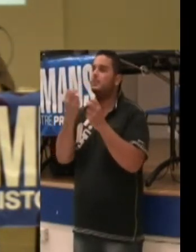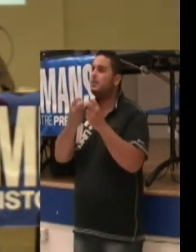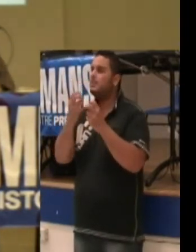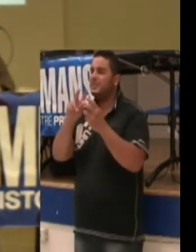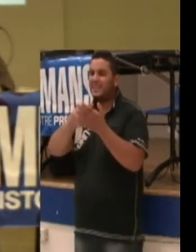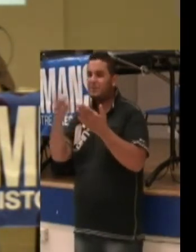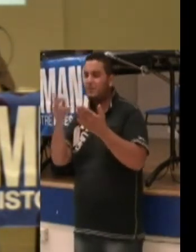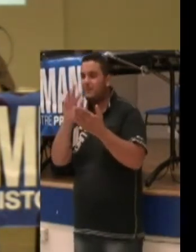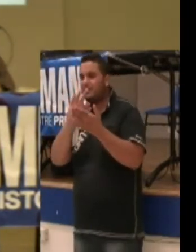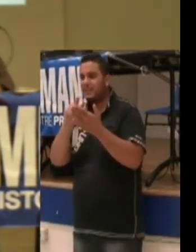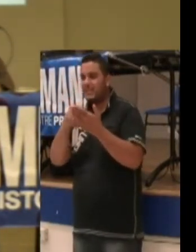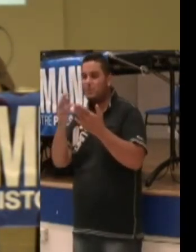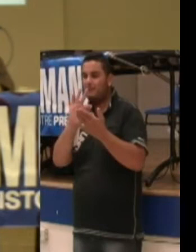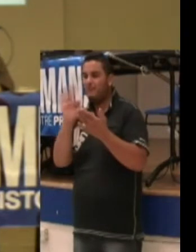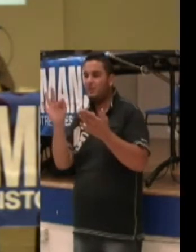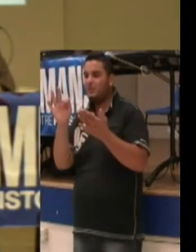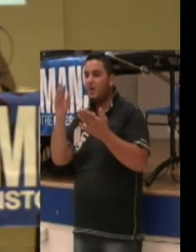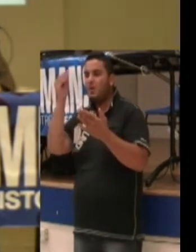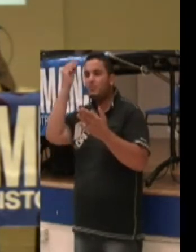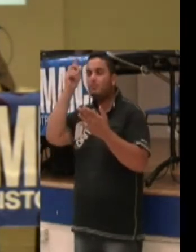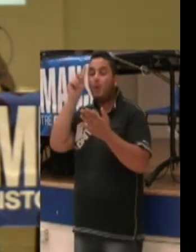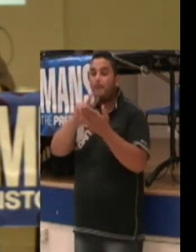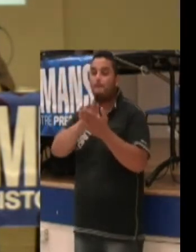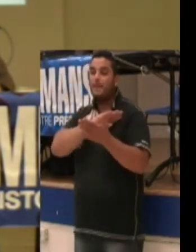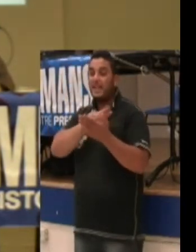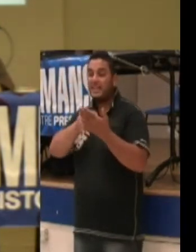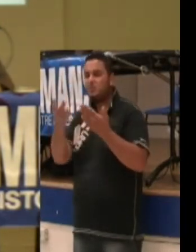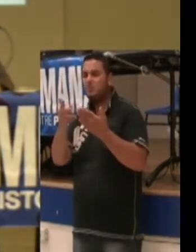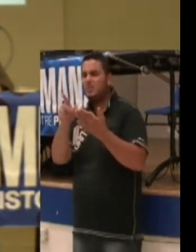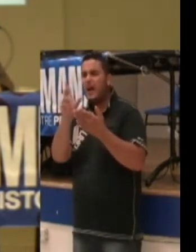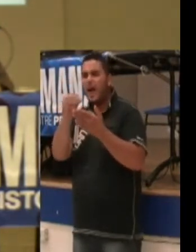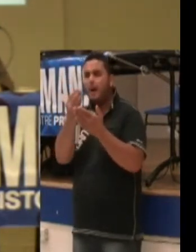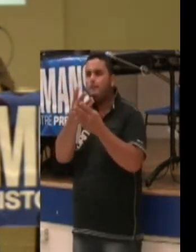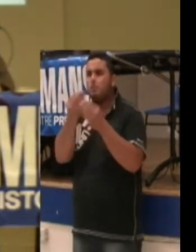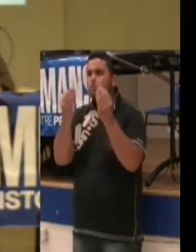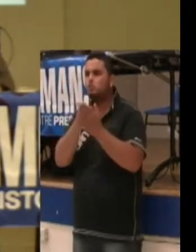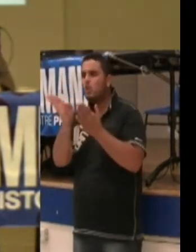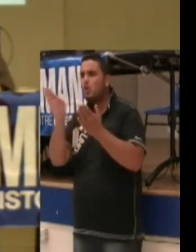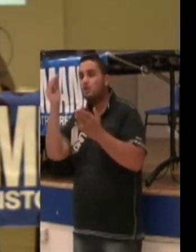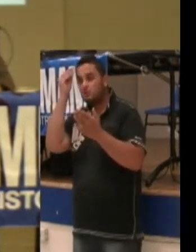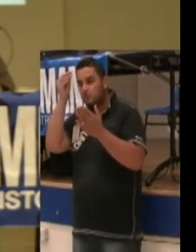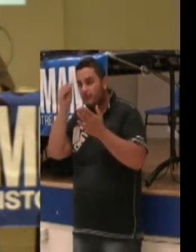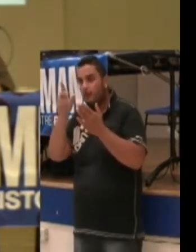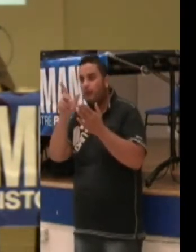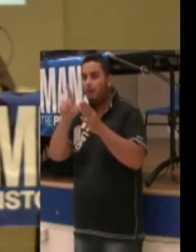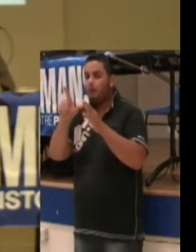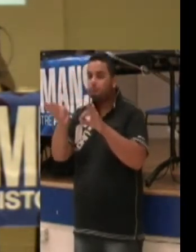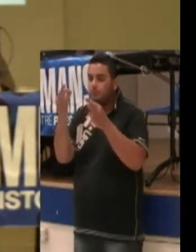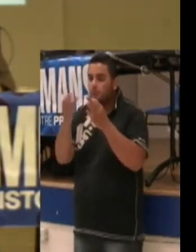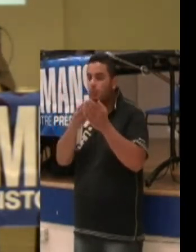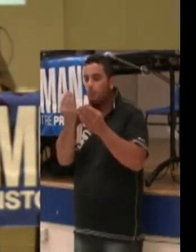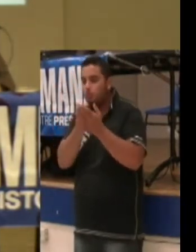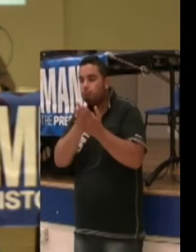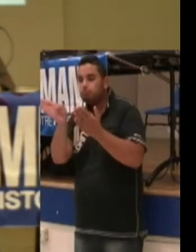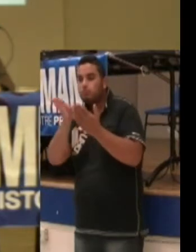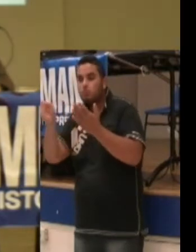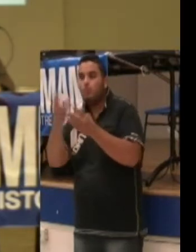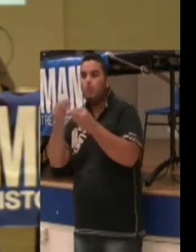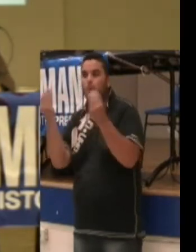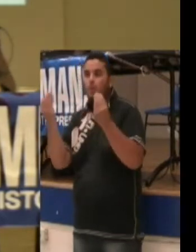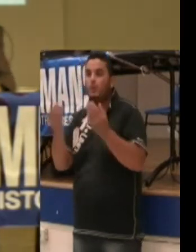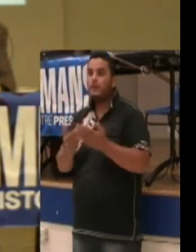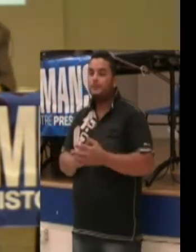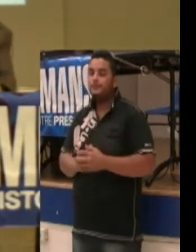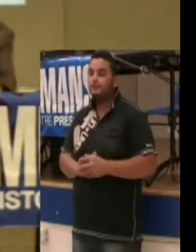tout le fouqaï vous disent quand il fait froid, tu n'as pas envie de faire les ablutions. On contextualise. On va contextualiser le hadith. Les désagréments, c'est